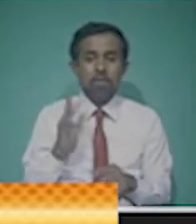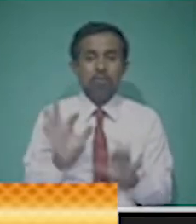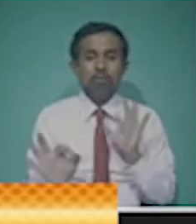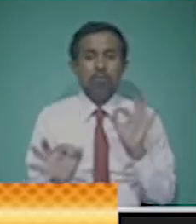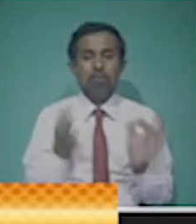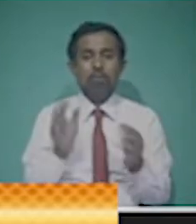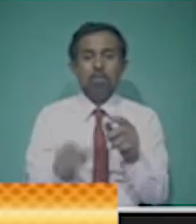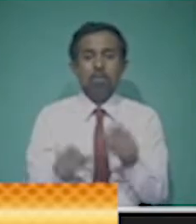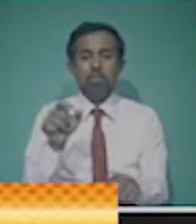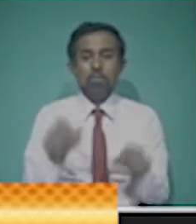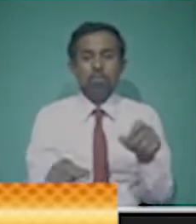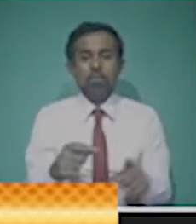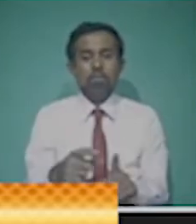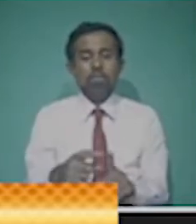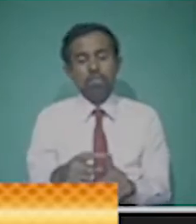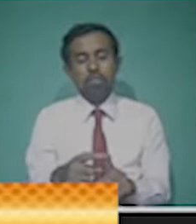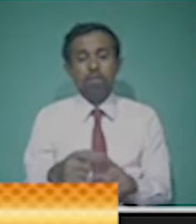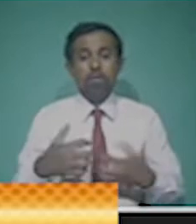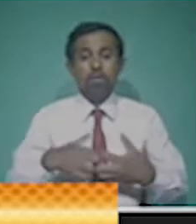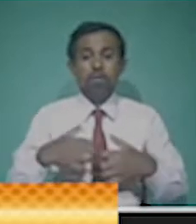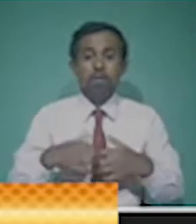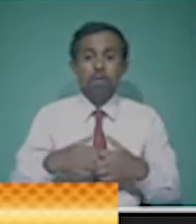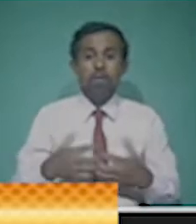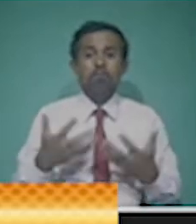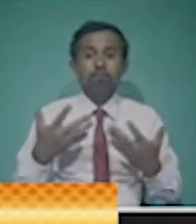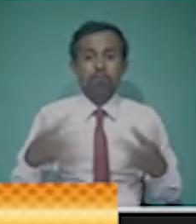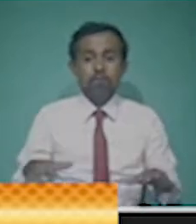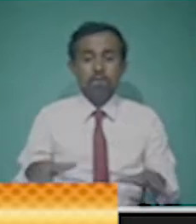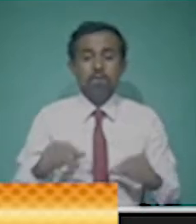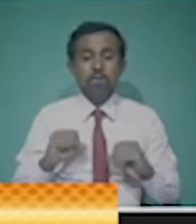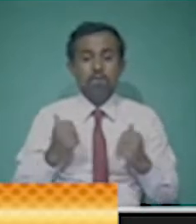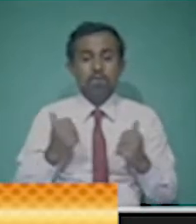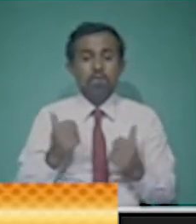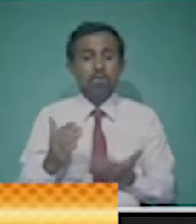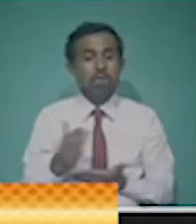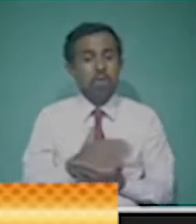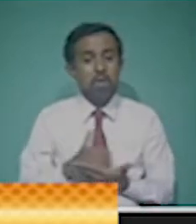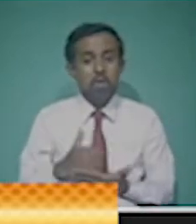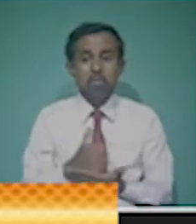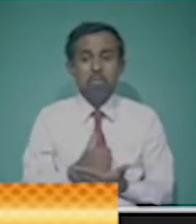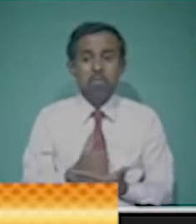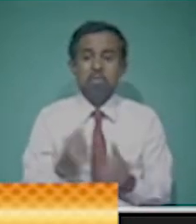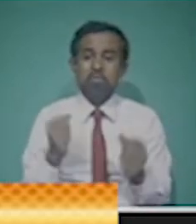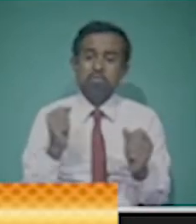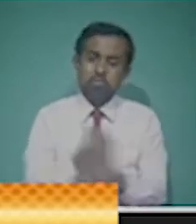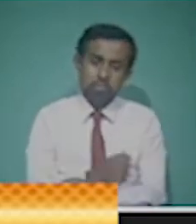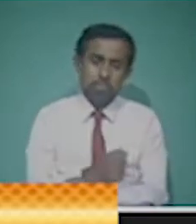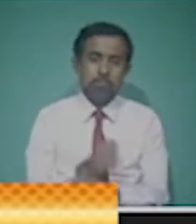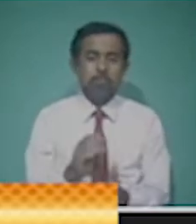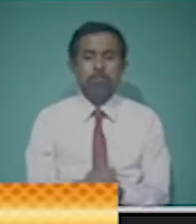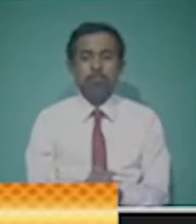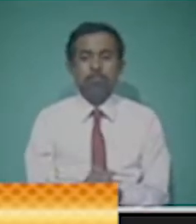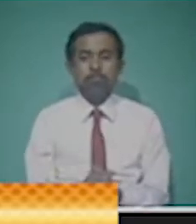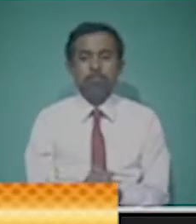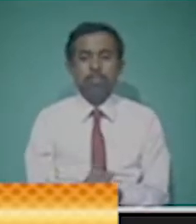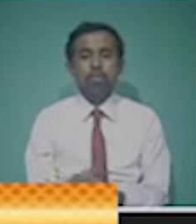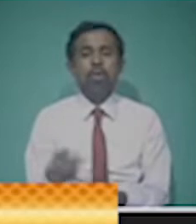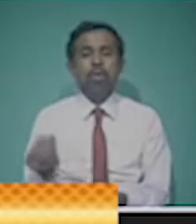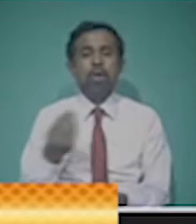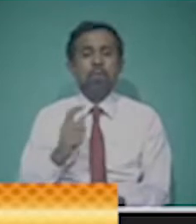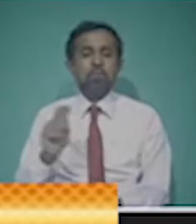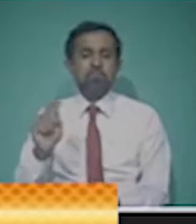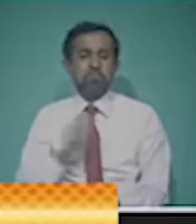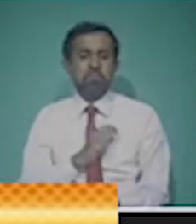ter pal palberi siramanggal edik kondi rikarakal ini nilai ilai baru mana korai benda karan tal